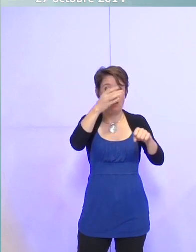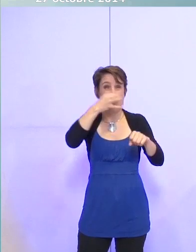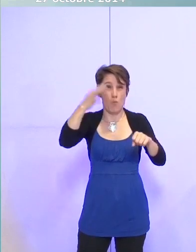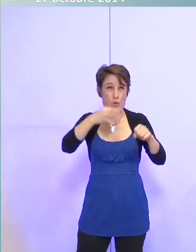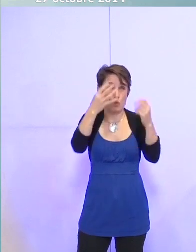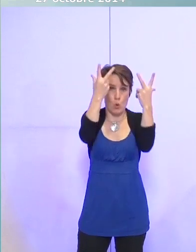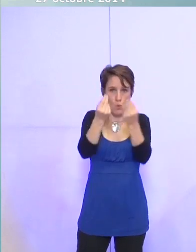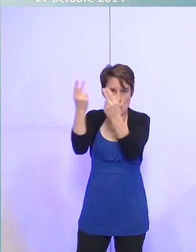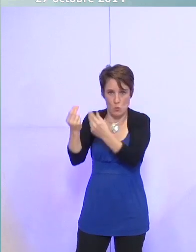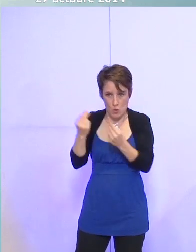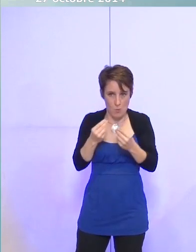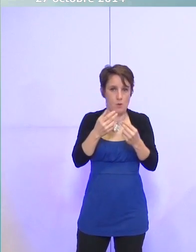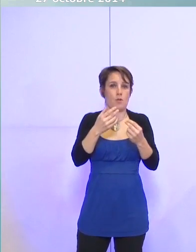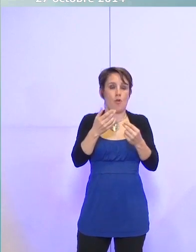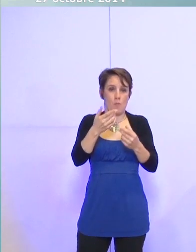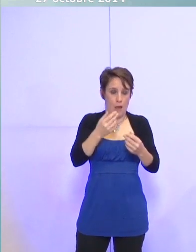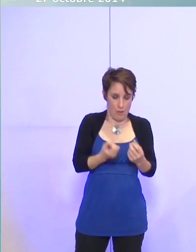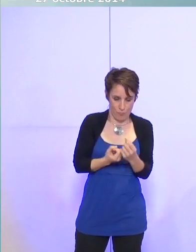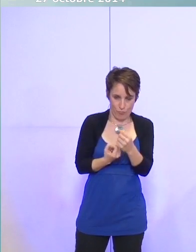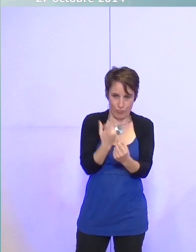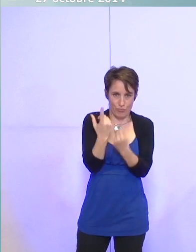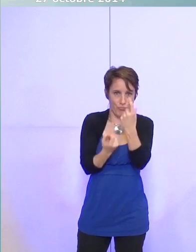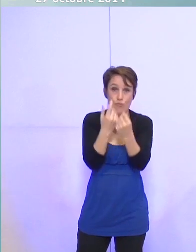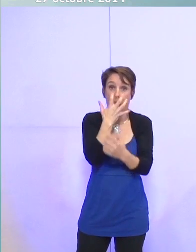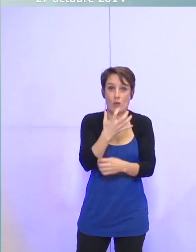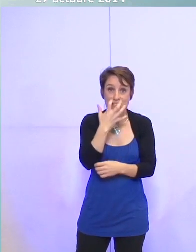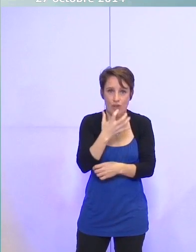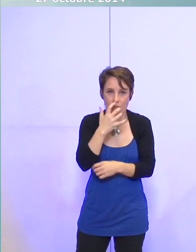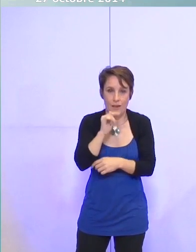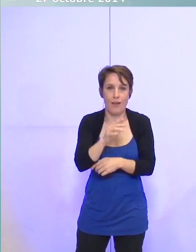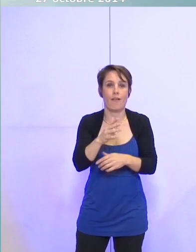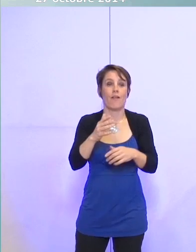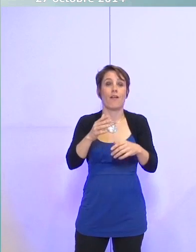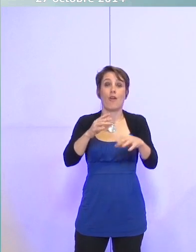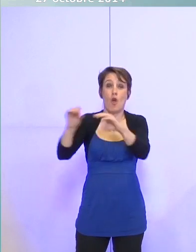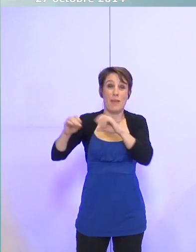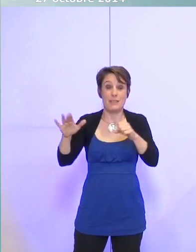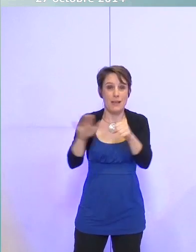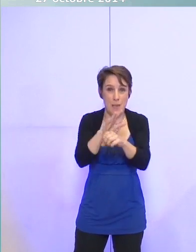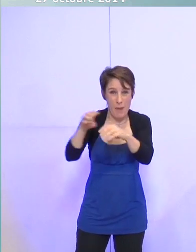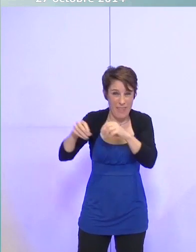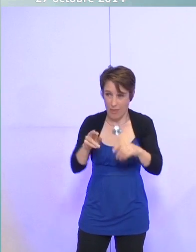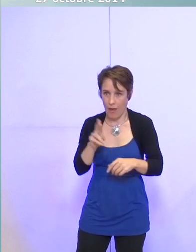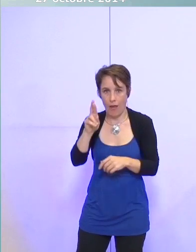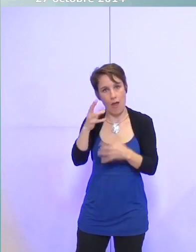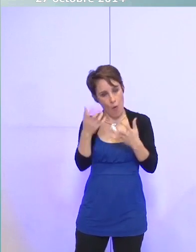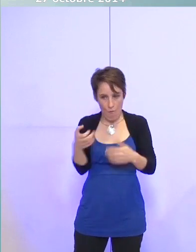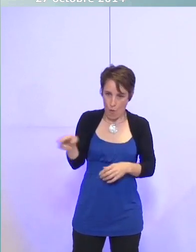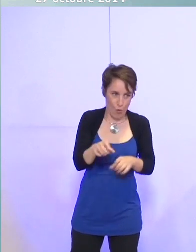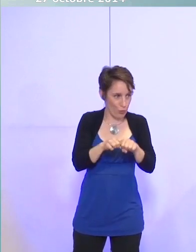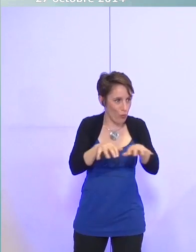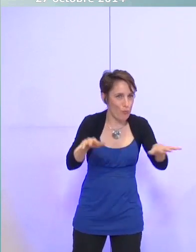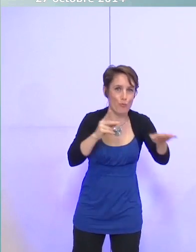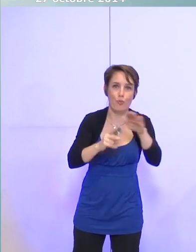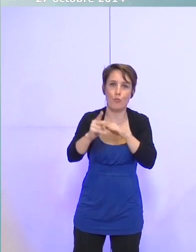en fixant certains polluants et libérant de l'oxygène. Les espaces de pleine terre, de plus en plus rares, que nous souhaitons retrouver, permettent un meilleur écoulement